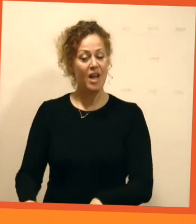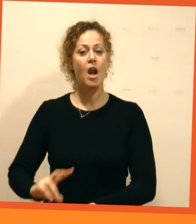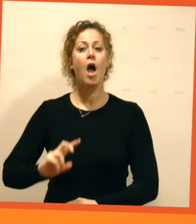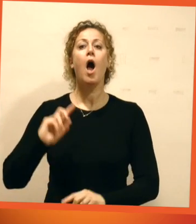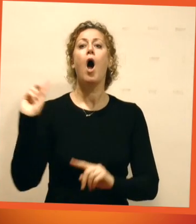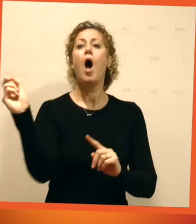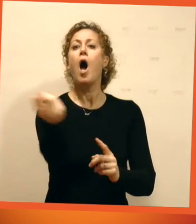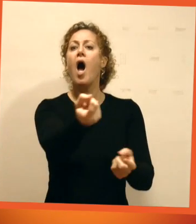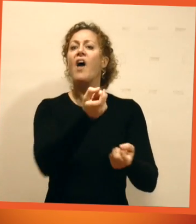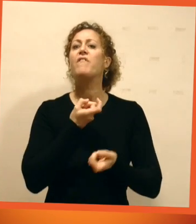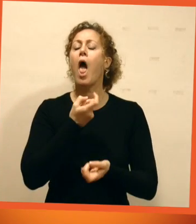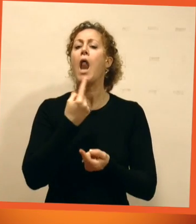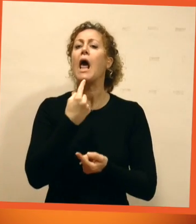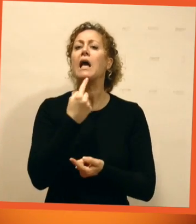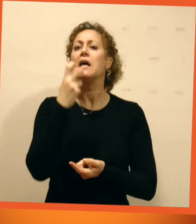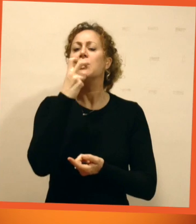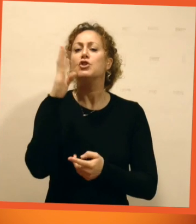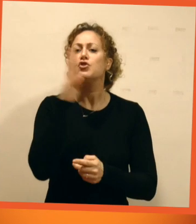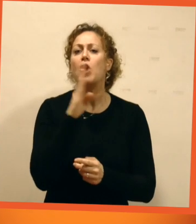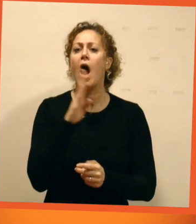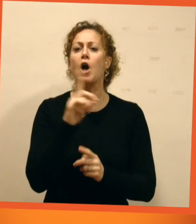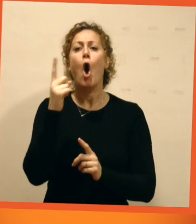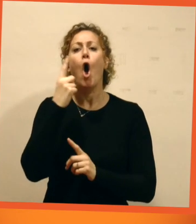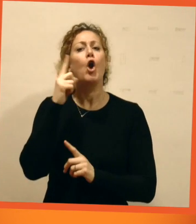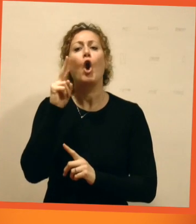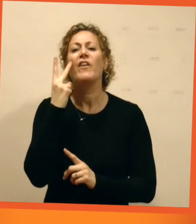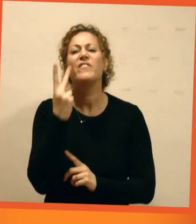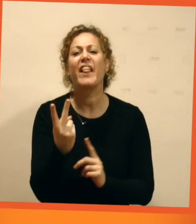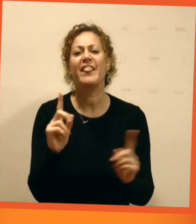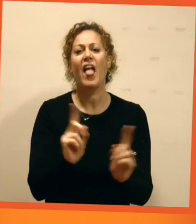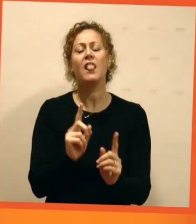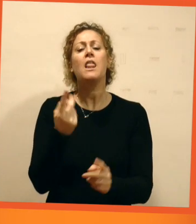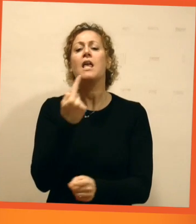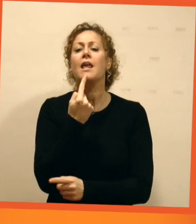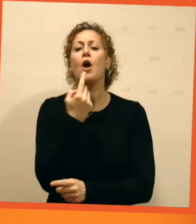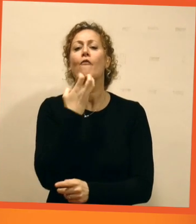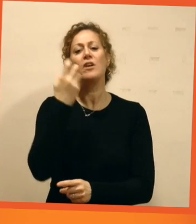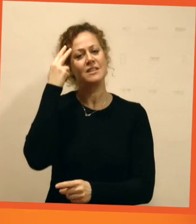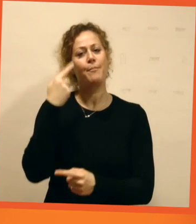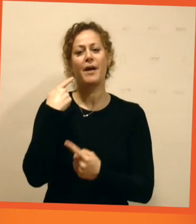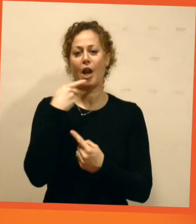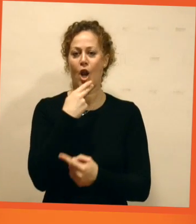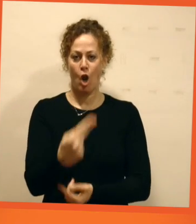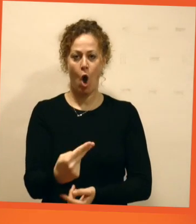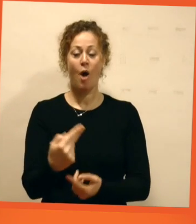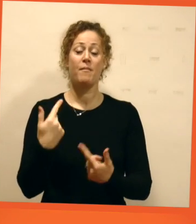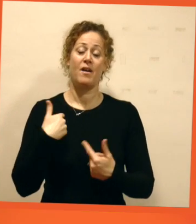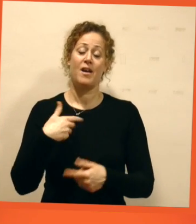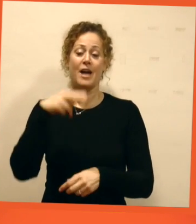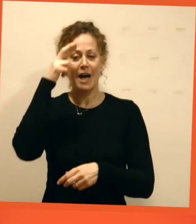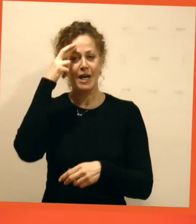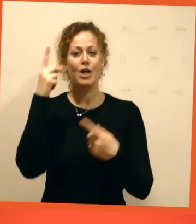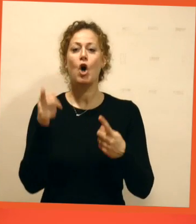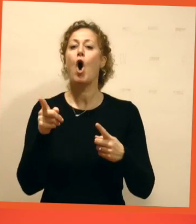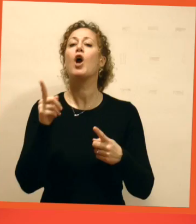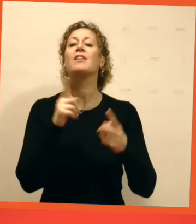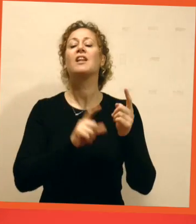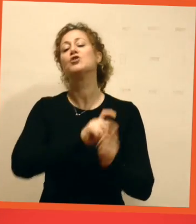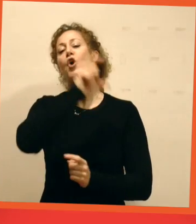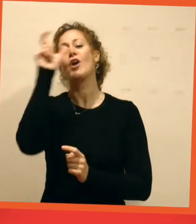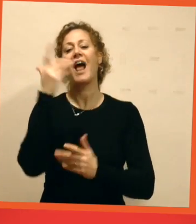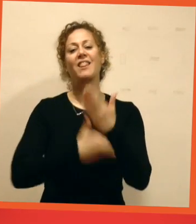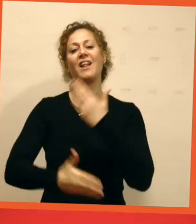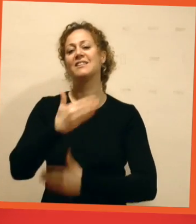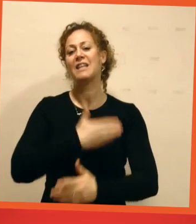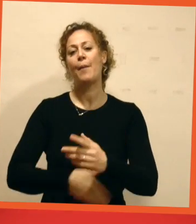ti ho detto tutto, e lì riesco a emozionarmi tutte le volte, per cui io ho proprio questo bel ricordo della giornata della disabilità, sì, al